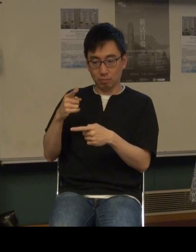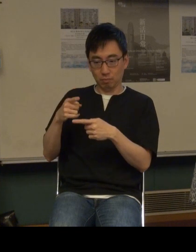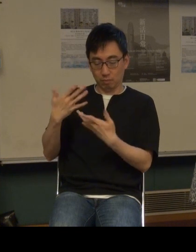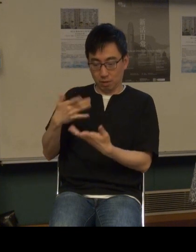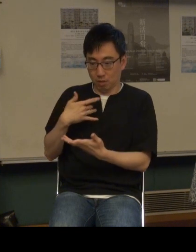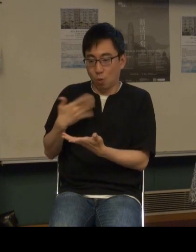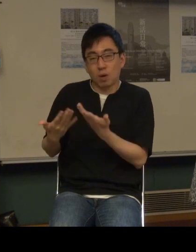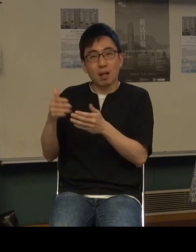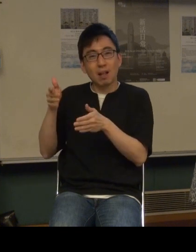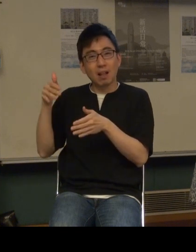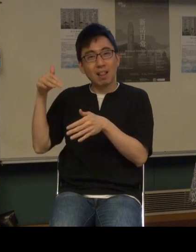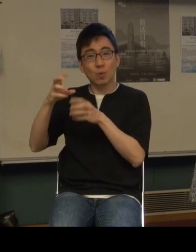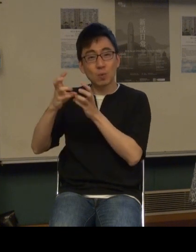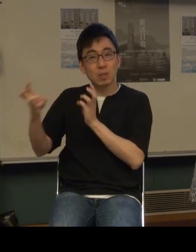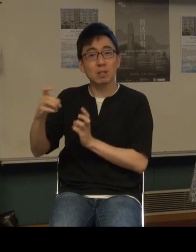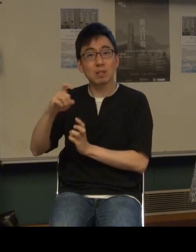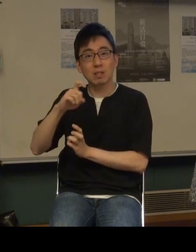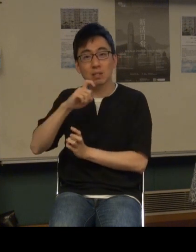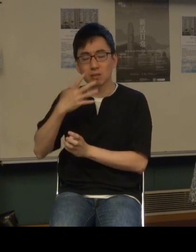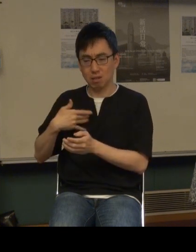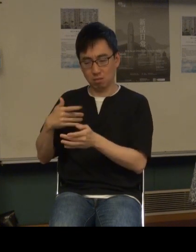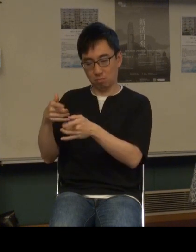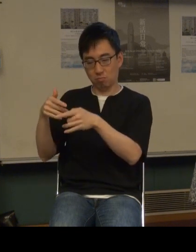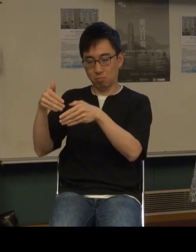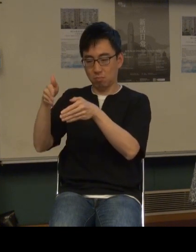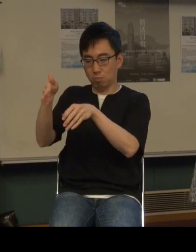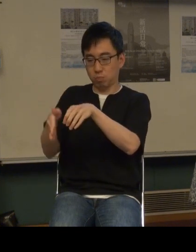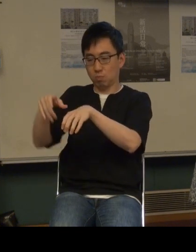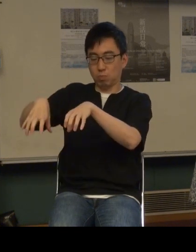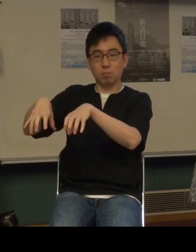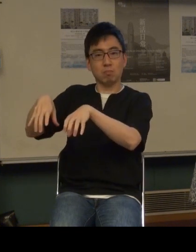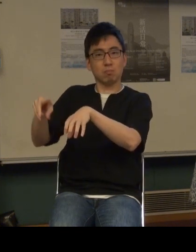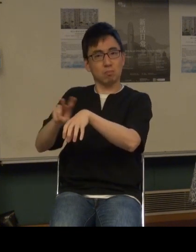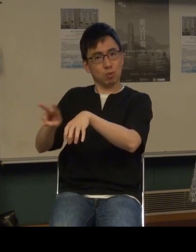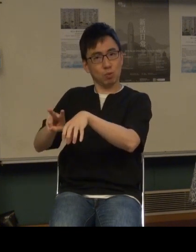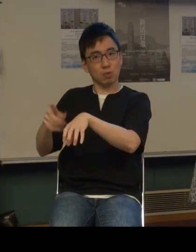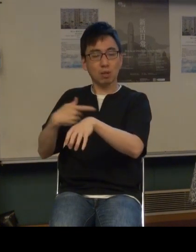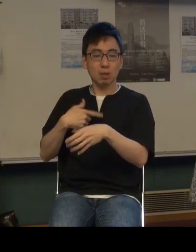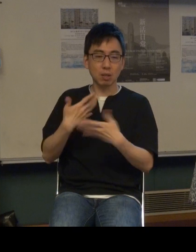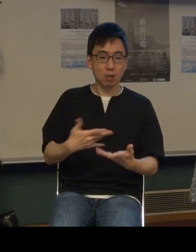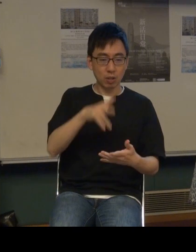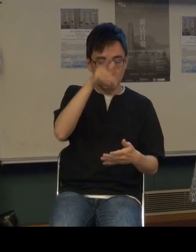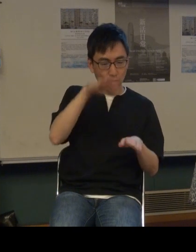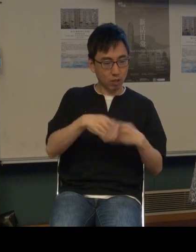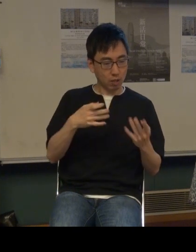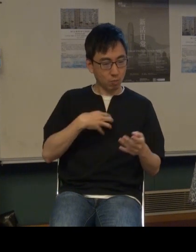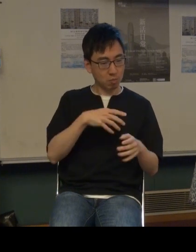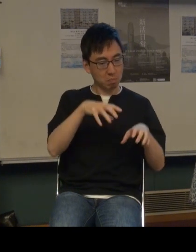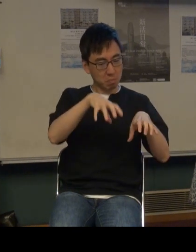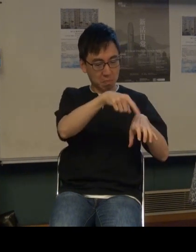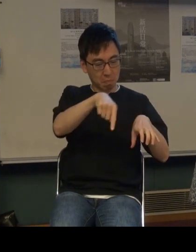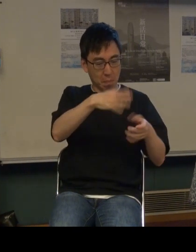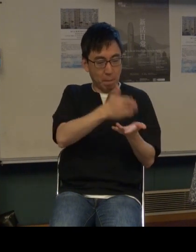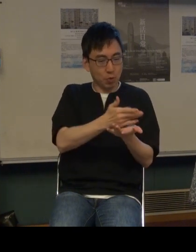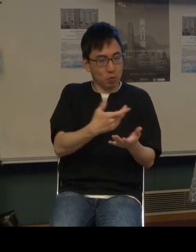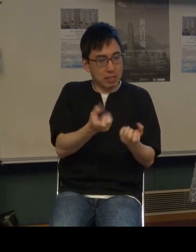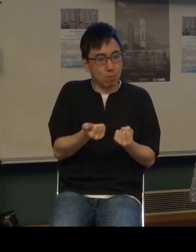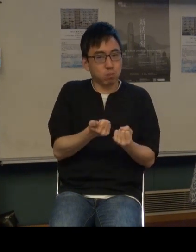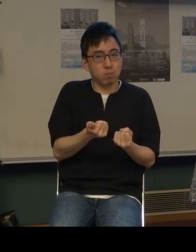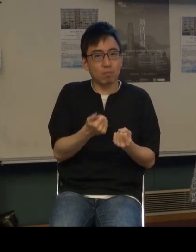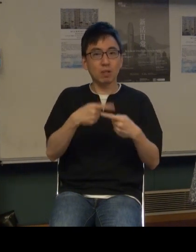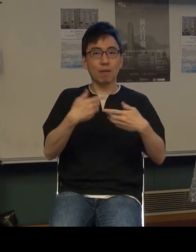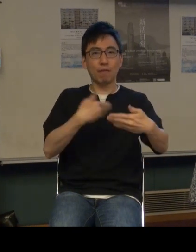對稱。咁而家政府就開始覺得不對稱都係 OK 㗎啦。咁佢係一個好方形嘅